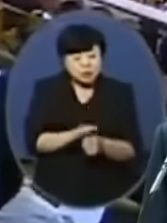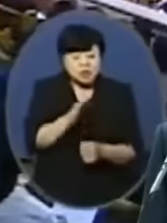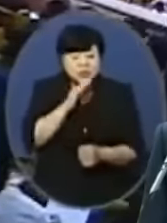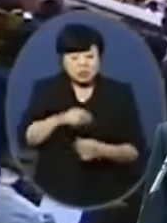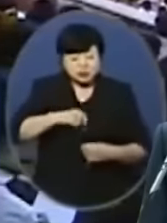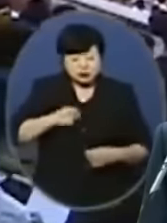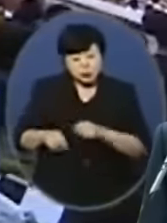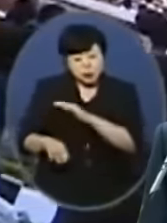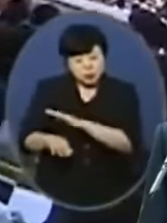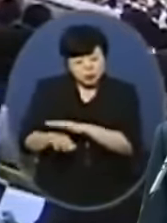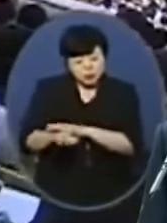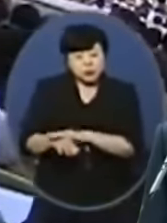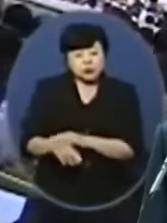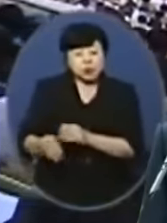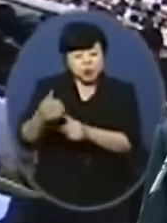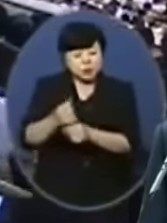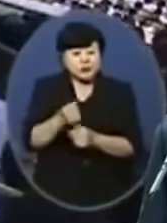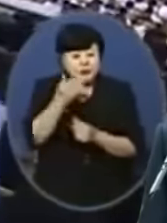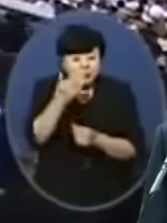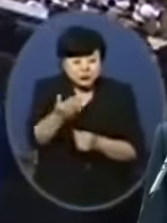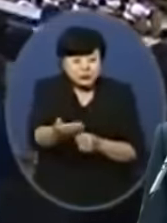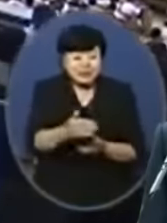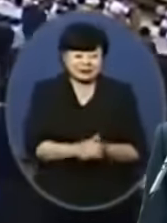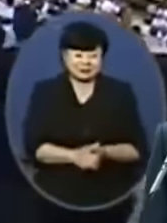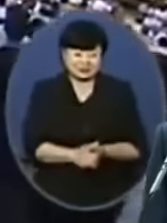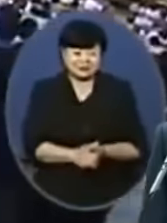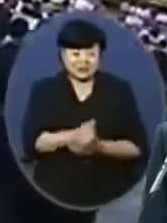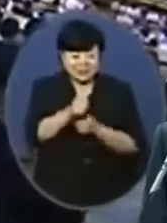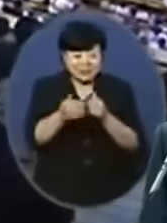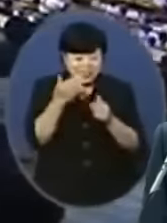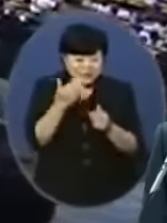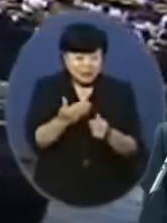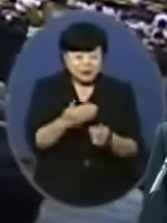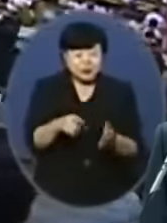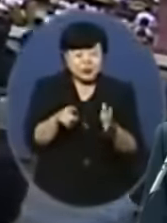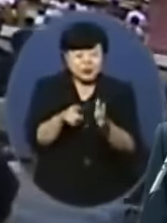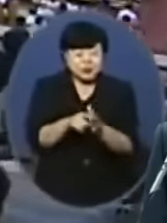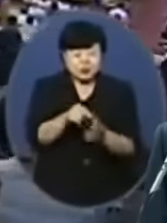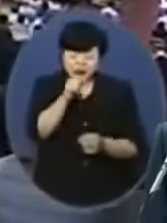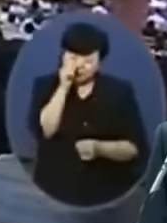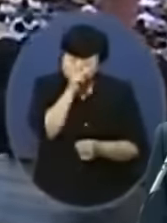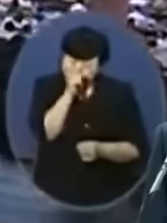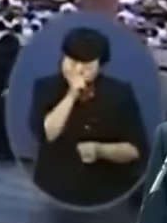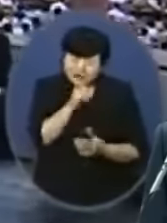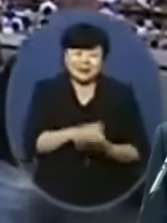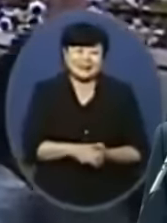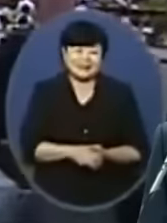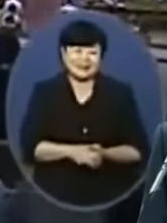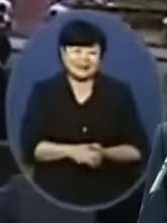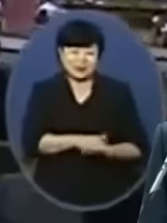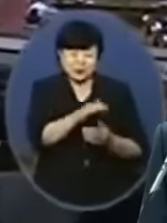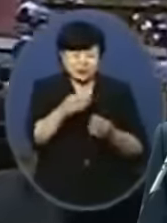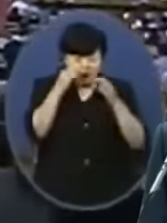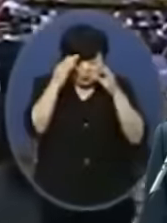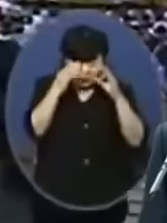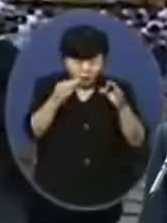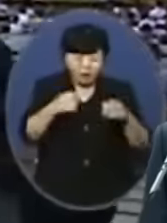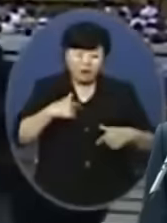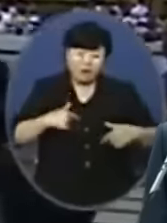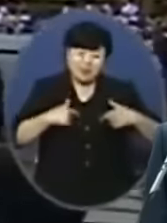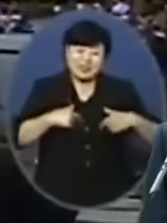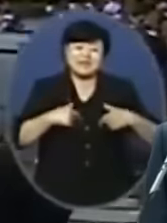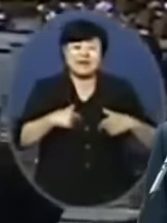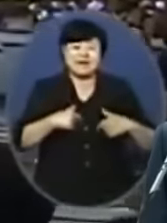참으로 나의 의로운 오른손으로 너를 붙들리라. 하나님은 우리를 얼마나 좋아하시는지 우리를 보고